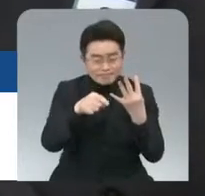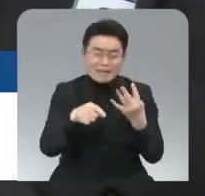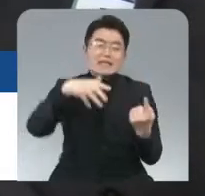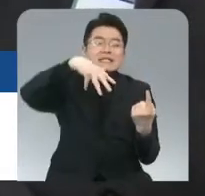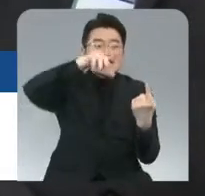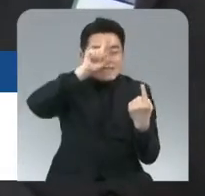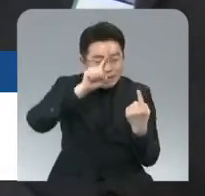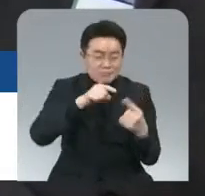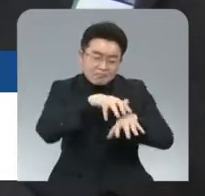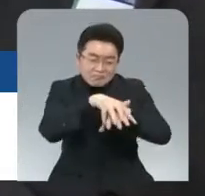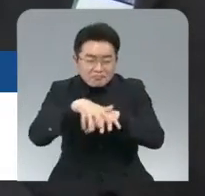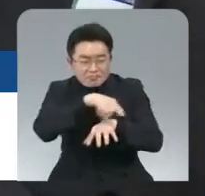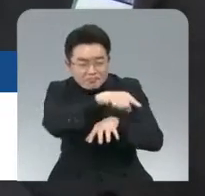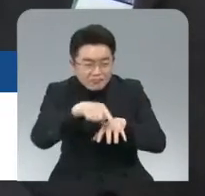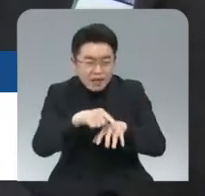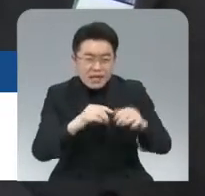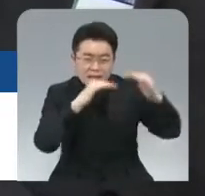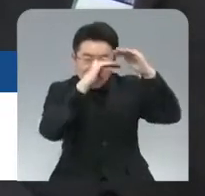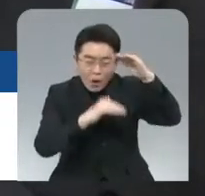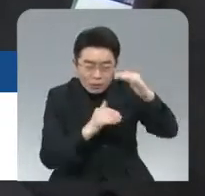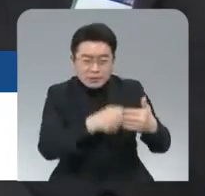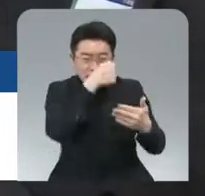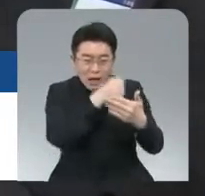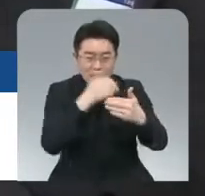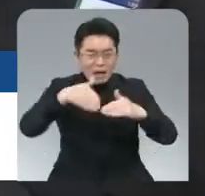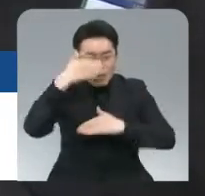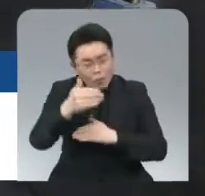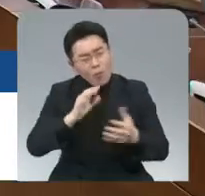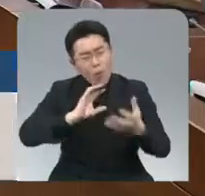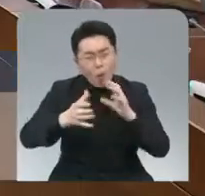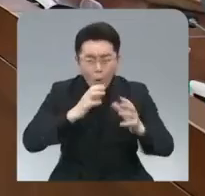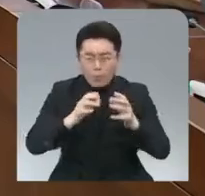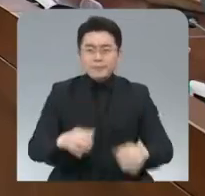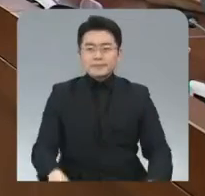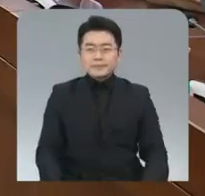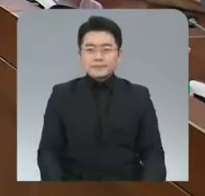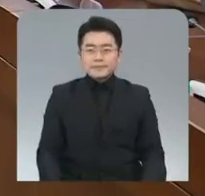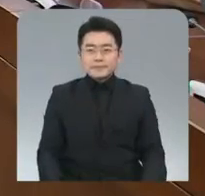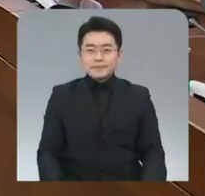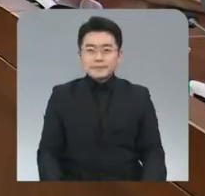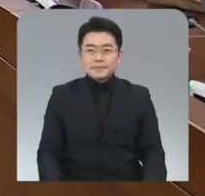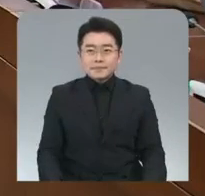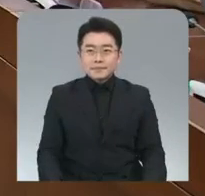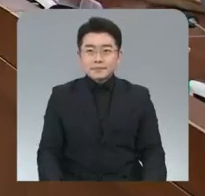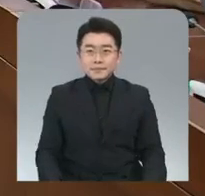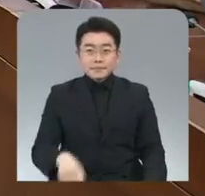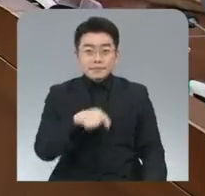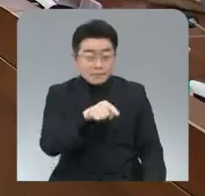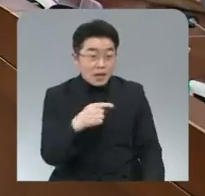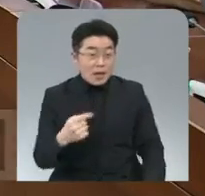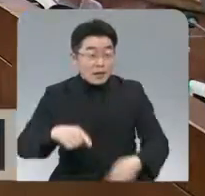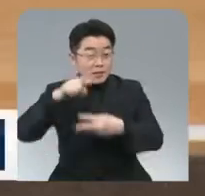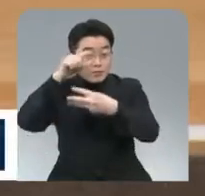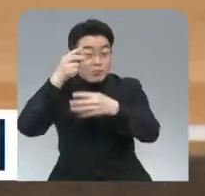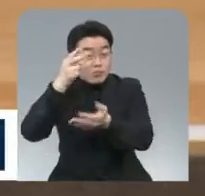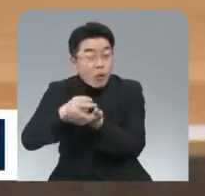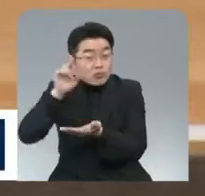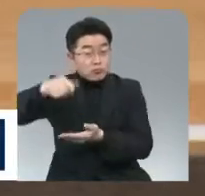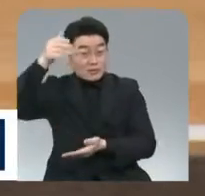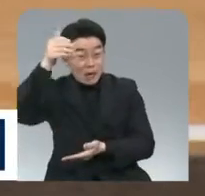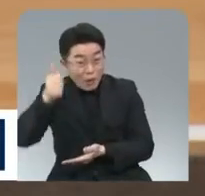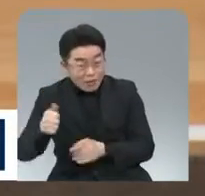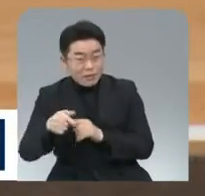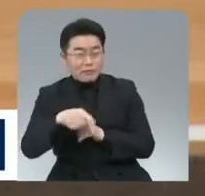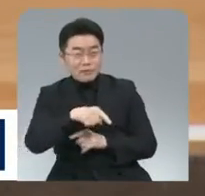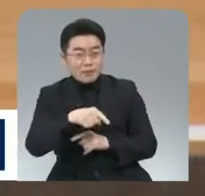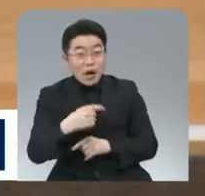アメリカの政府や議会シンクタンクの用心なと面会し韓米同盟や北韓問題など